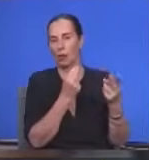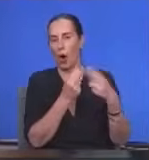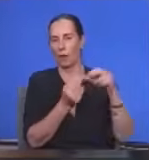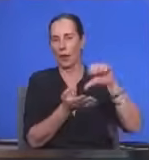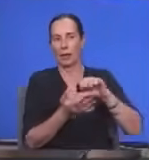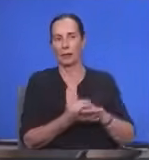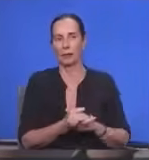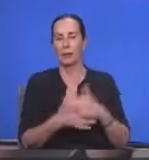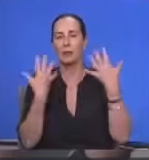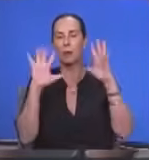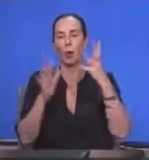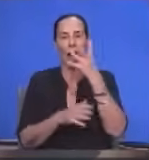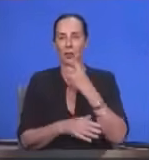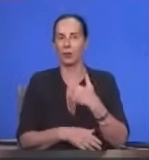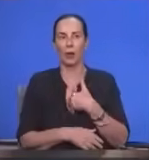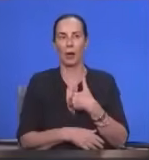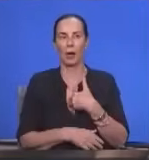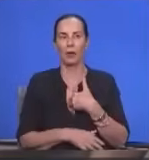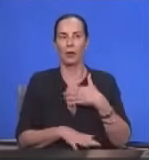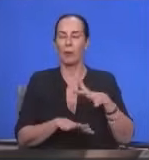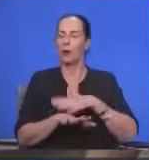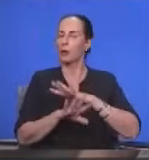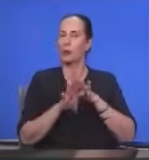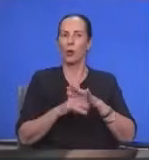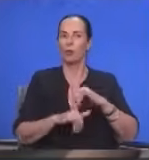השירים. למרות שהיקף